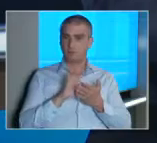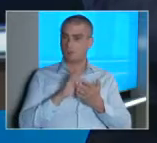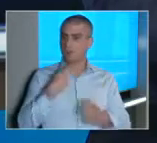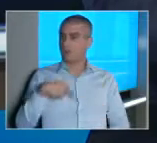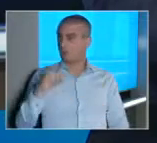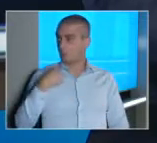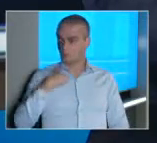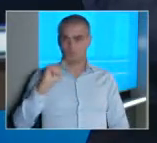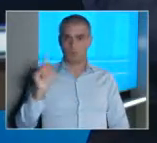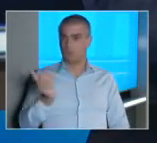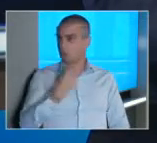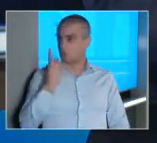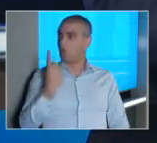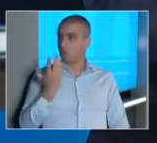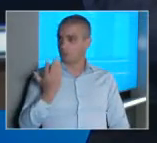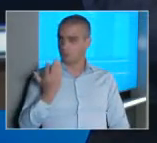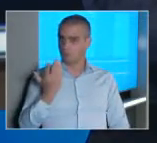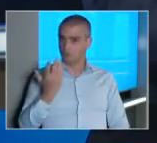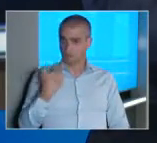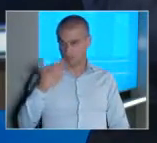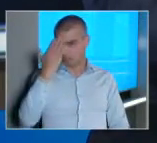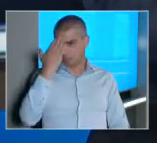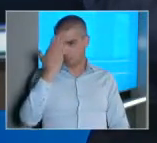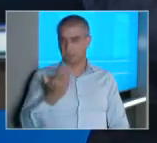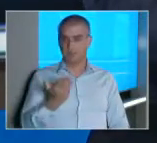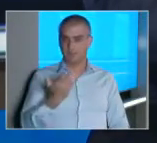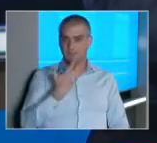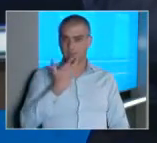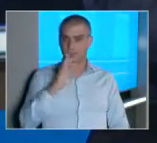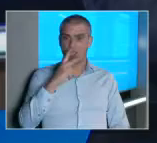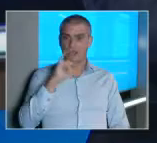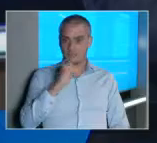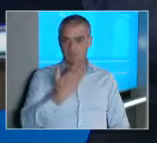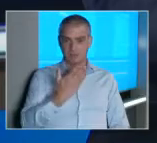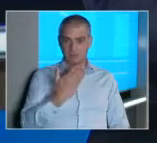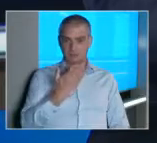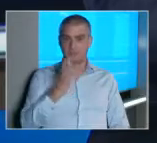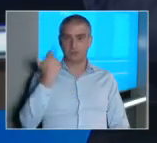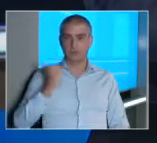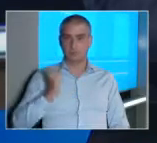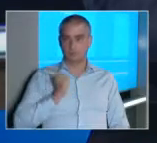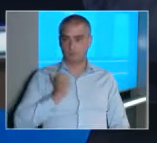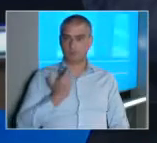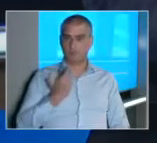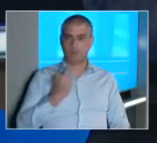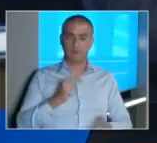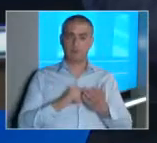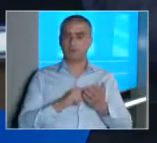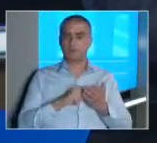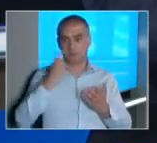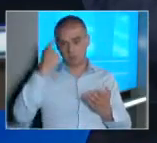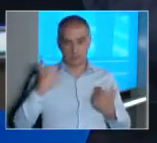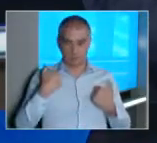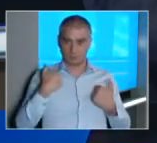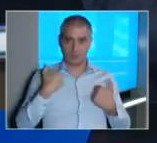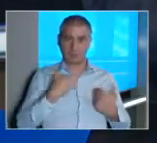רוצים... אנחנו כולנו בזה, מכירים את רפי, ומה היה בצבא וכולי. לכן לדעתי לא...